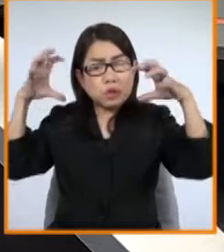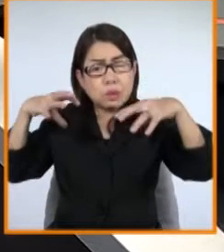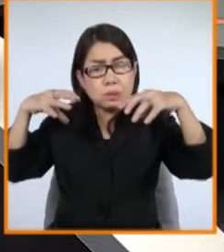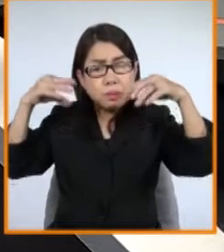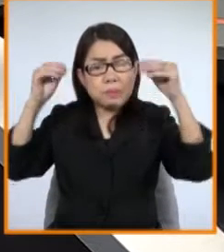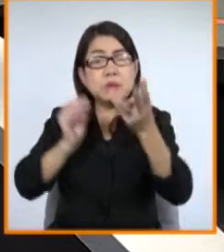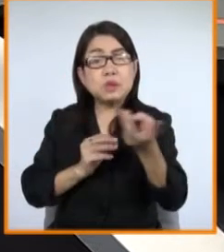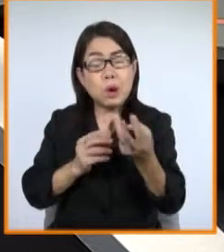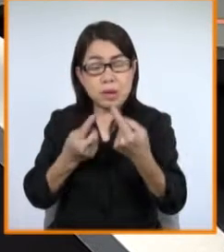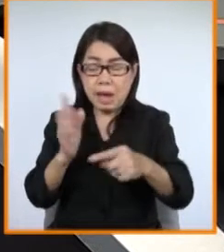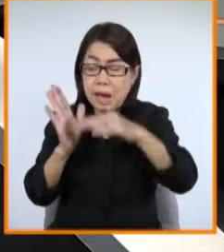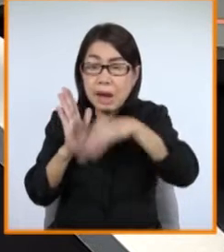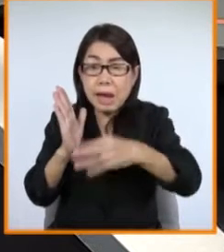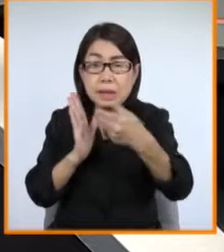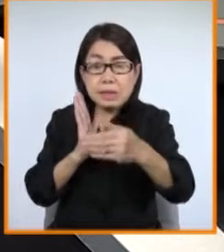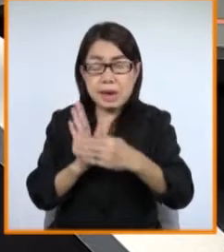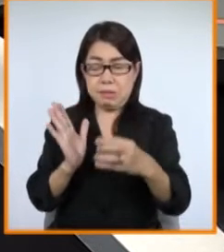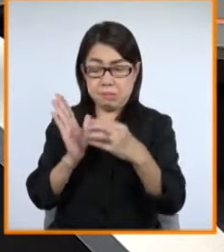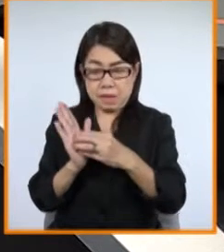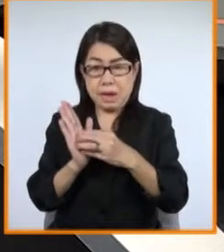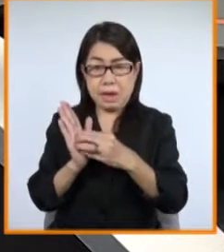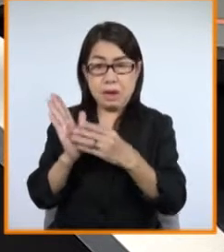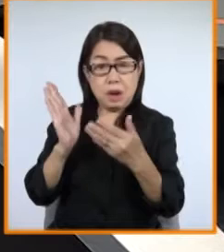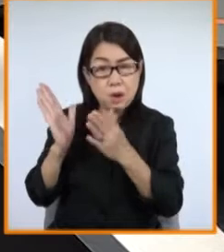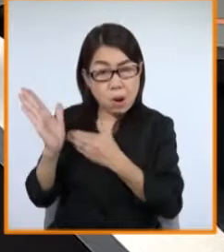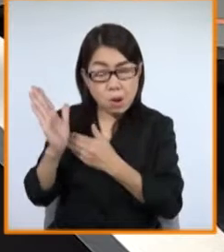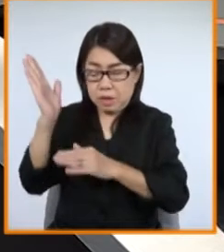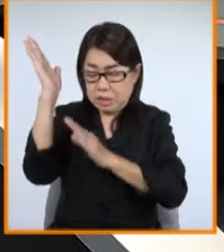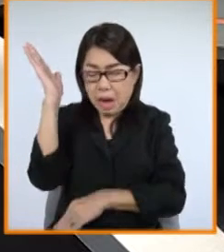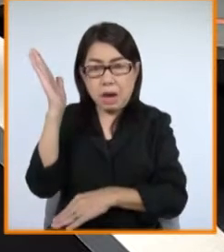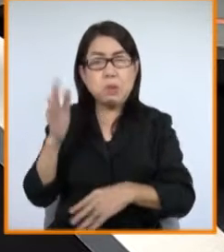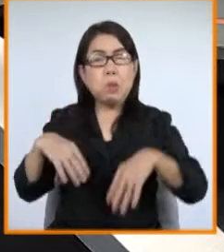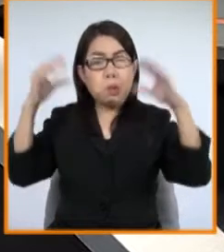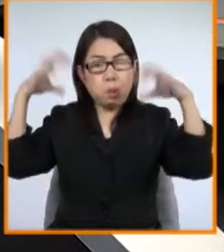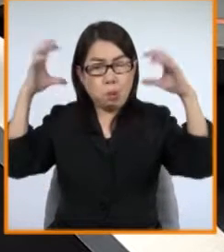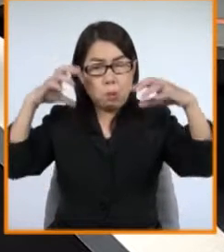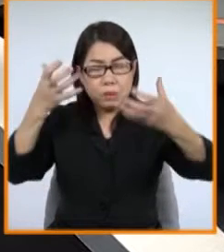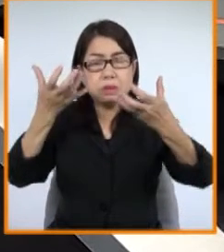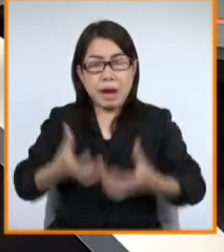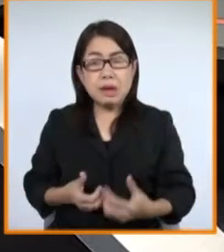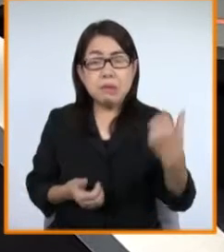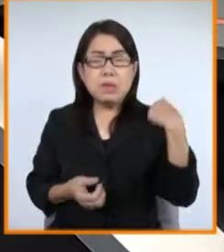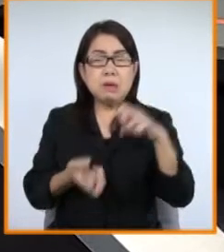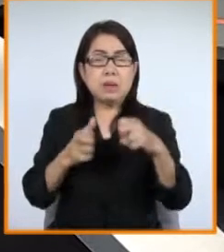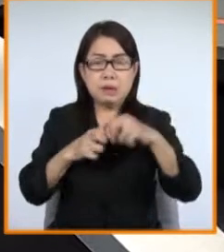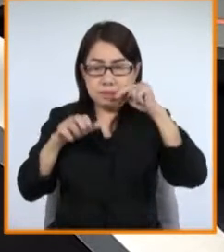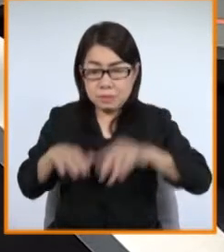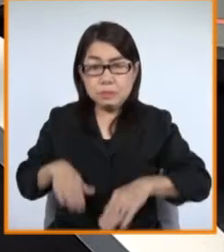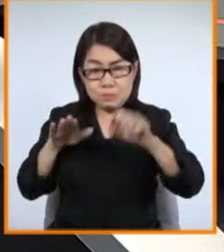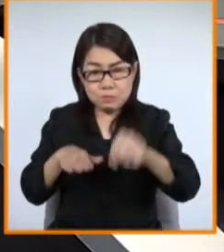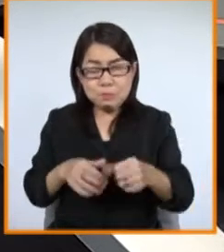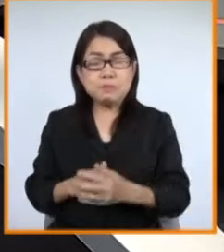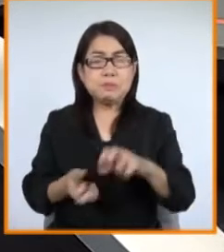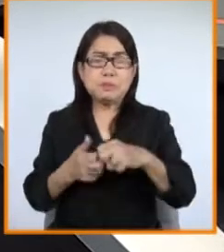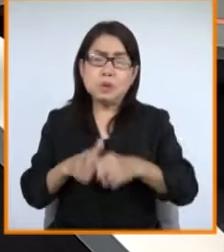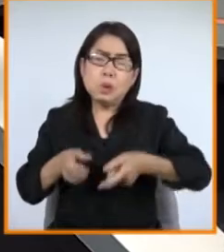านตอนล่างภาคกลางภาคตะวันออกและภาคใต้ฝั่งตะวันตกจะยังคงมีฝนตกหนาแน่นเลยนะครับ ครับเจอกับน้ำท่วมแบบนี้หลายพื้นที่เป็นปัญหาน้ำท่วม